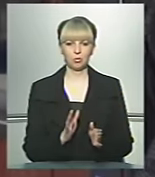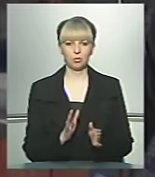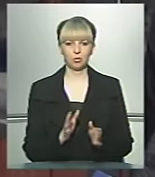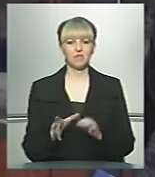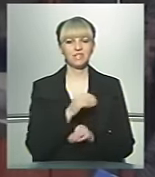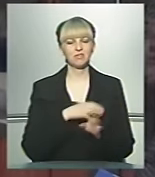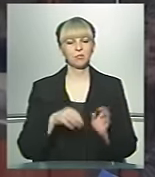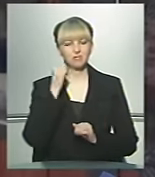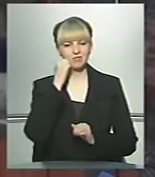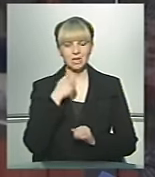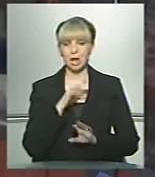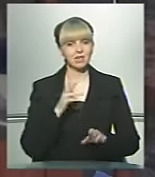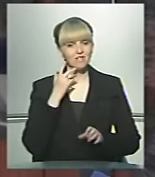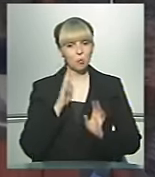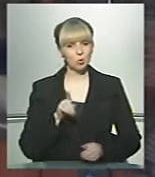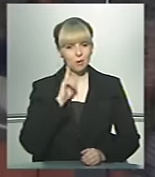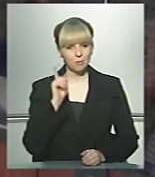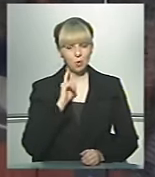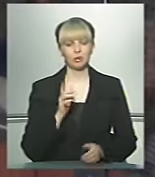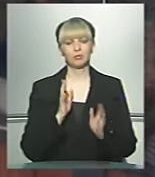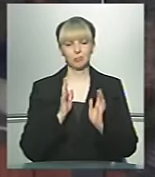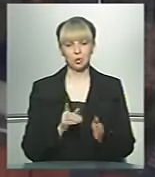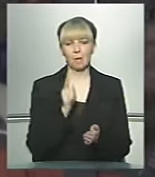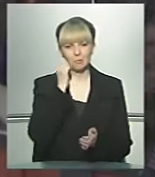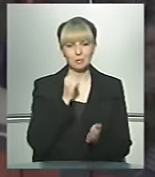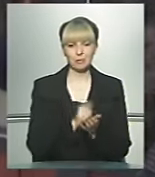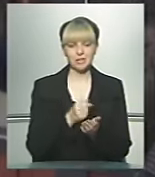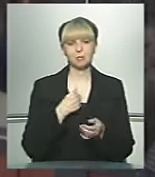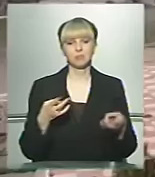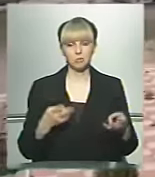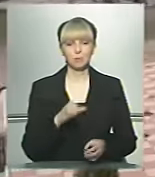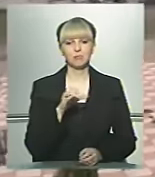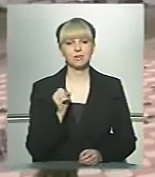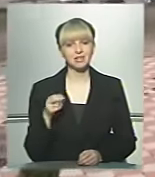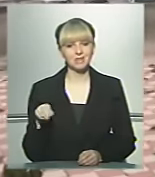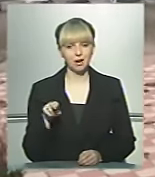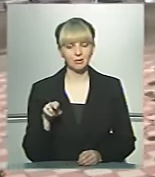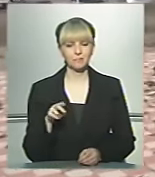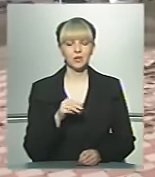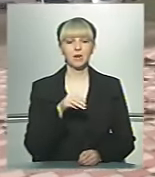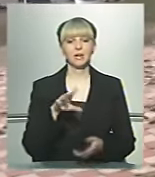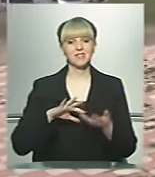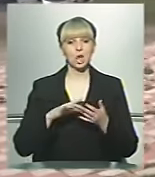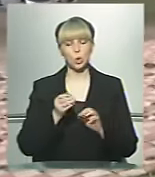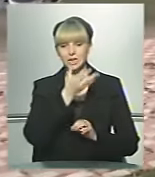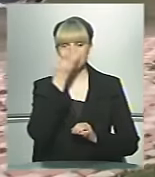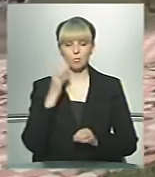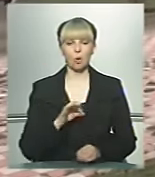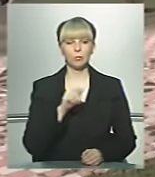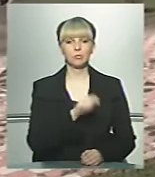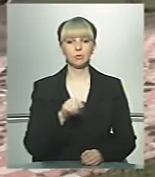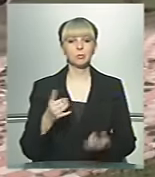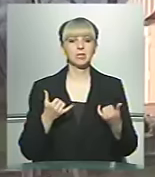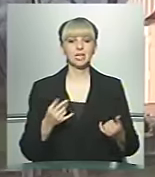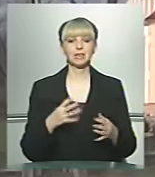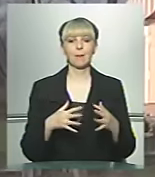Ми всі будемо старіти, я не завжди буду молодий. Будемо пенсіонером. Мені потрібно буде сад. У Топорівцях не забувають і про тих, хто